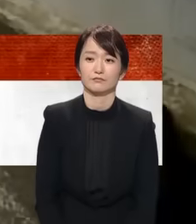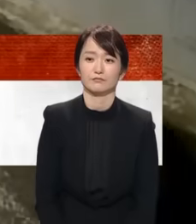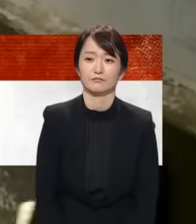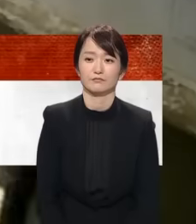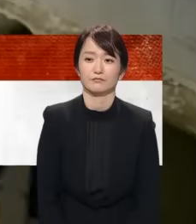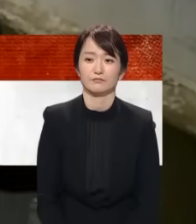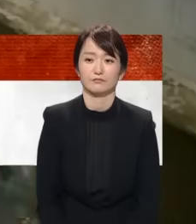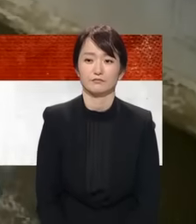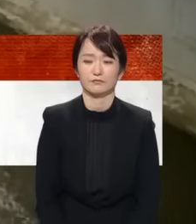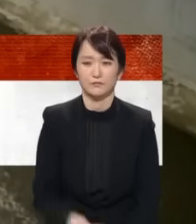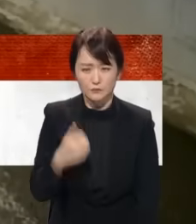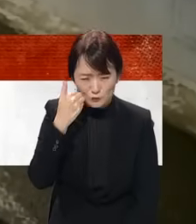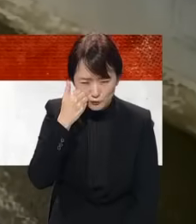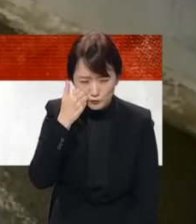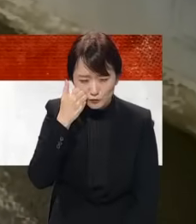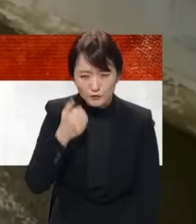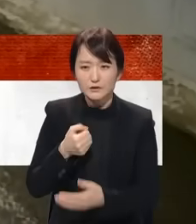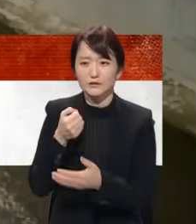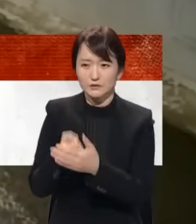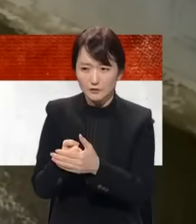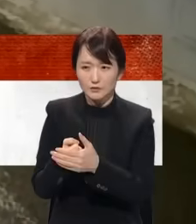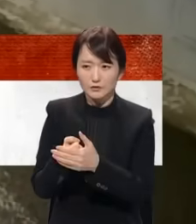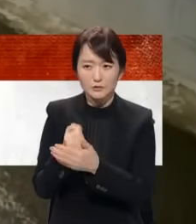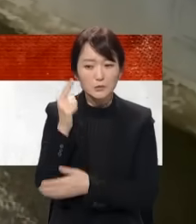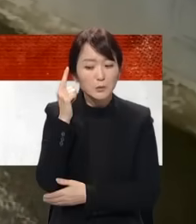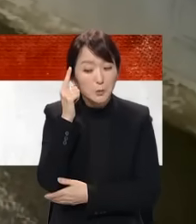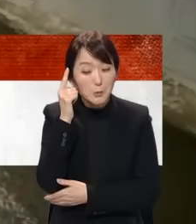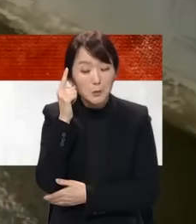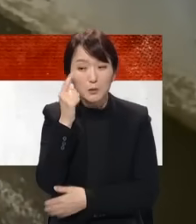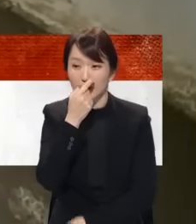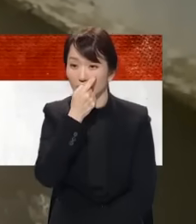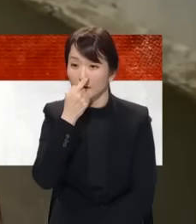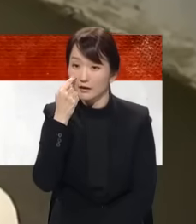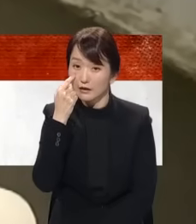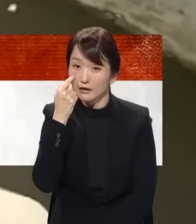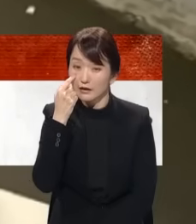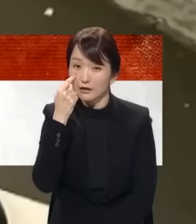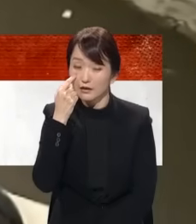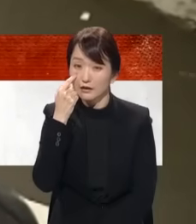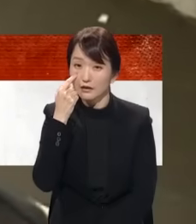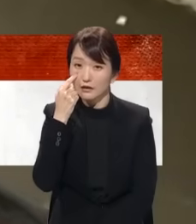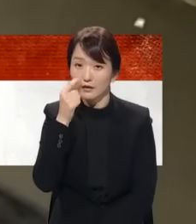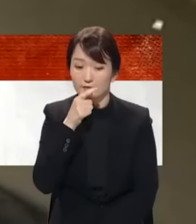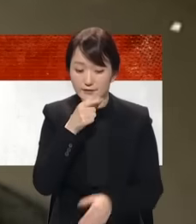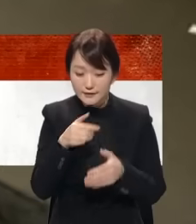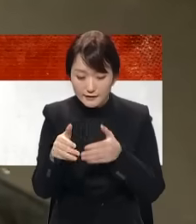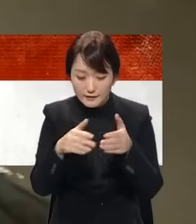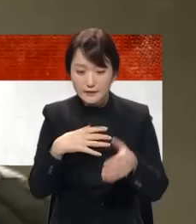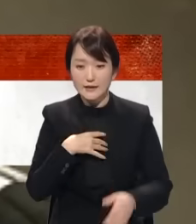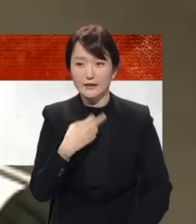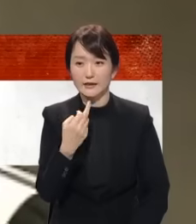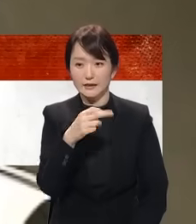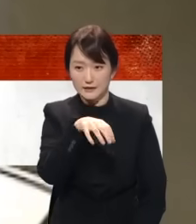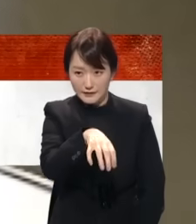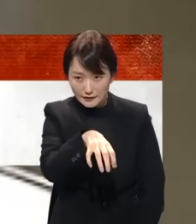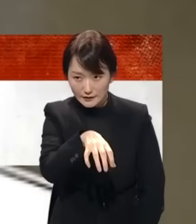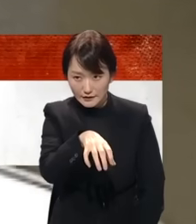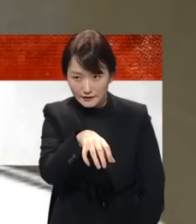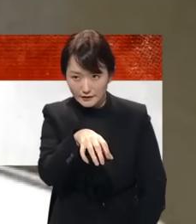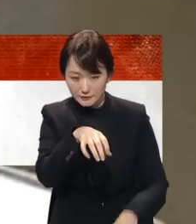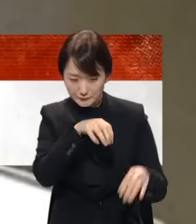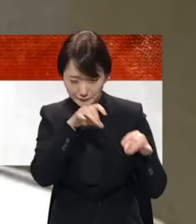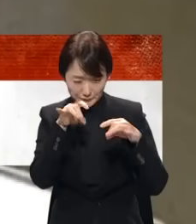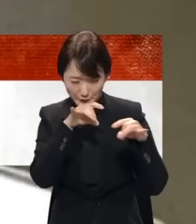그래서 인적사항을 특정하고 네. 휴대폰을 확인해 보니까 경기도 안산 쪽에 이제 뜬 거죠.